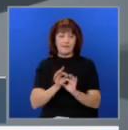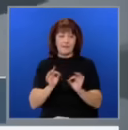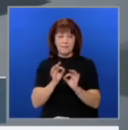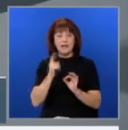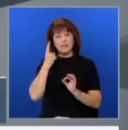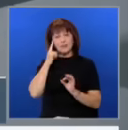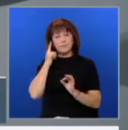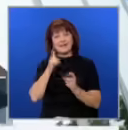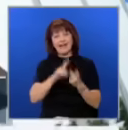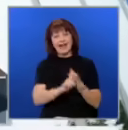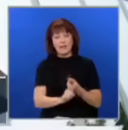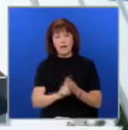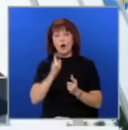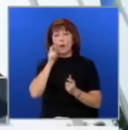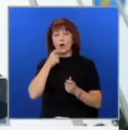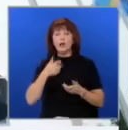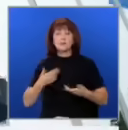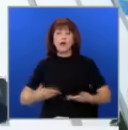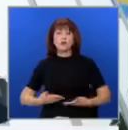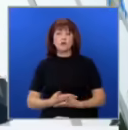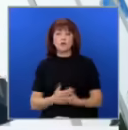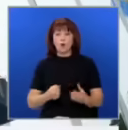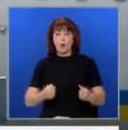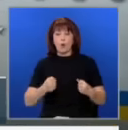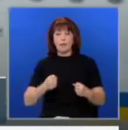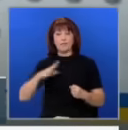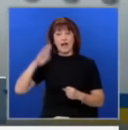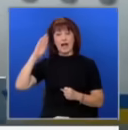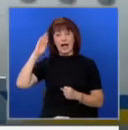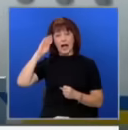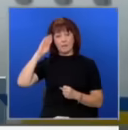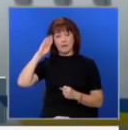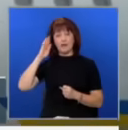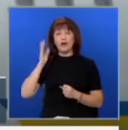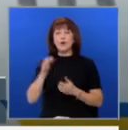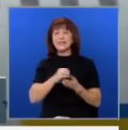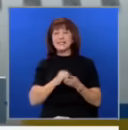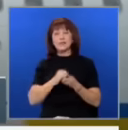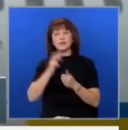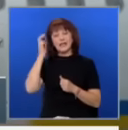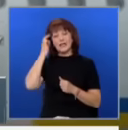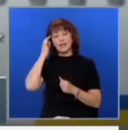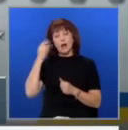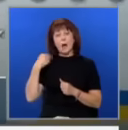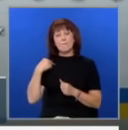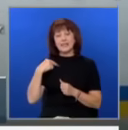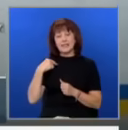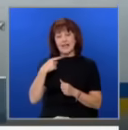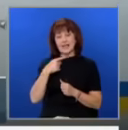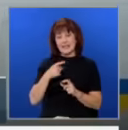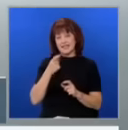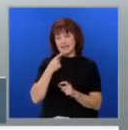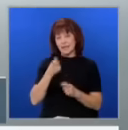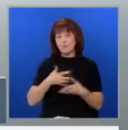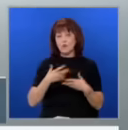смятат от Кремъл. А Украина се нуждае от укрепване на армията й. От съюзниците на Киев президентът Володимир Зеленски